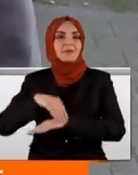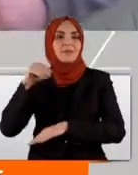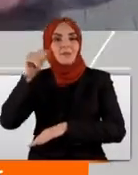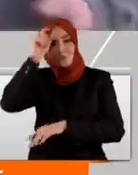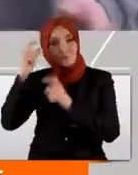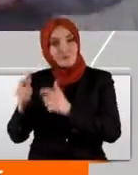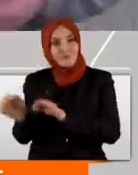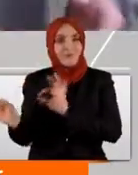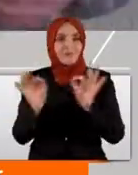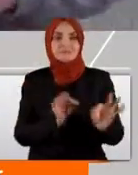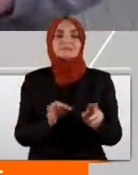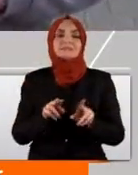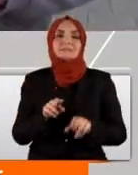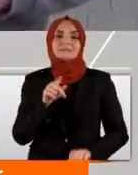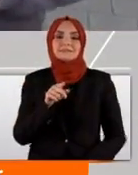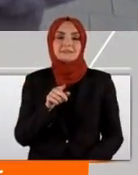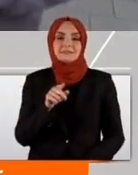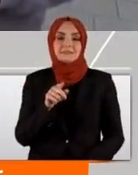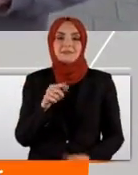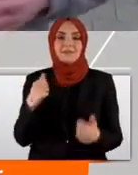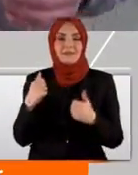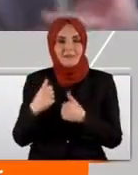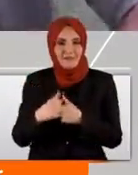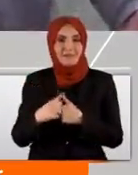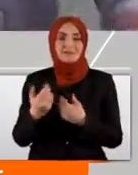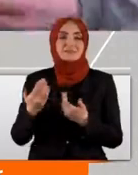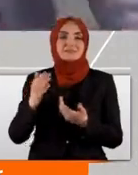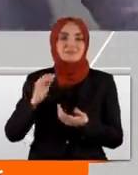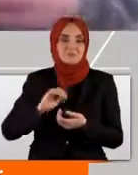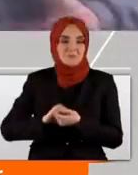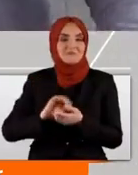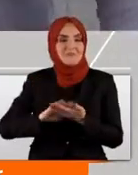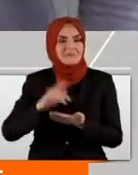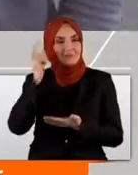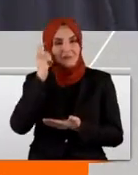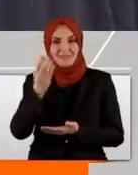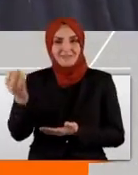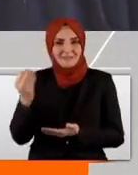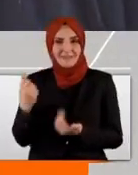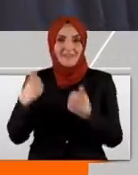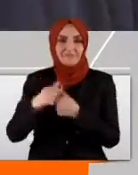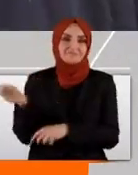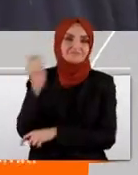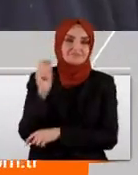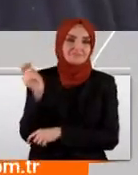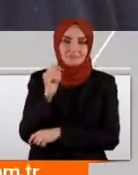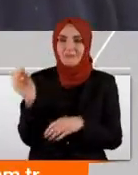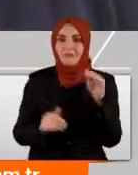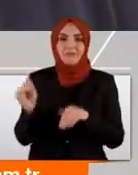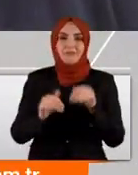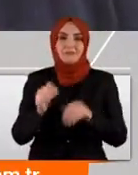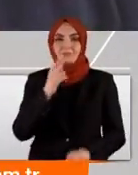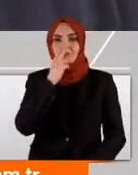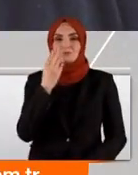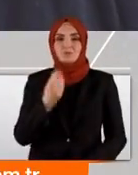öyle oldu. Eş, dost birbirine yardımcı olmak maksadıyla evlenip getirdiler çocuklarını falan. 1974'te